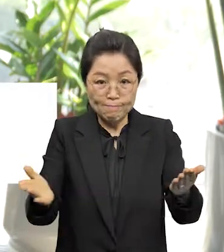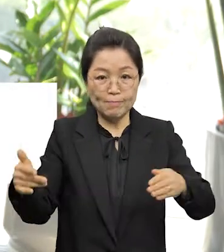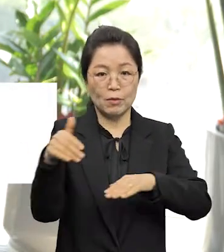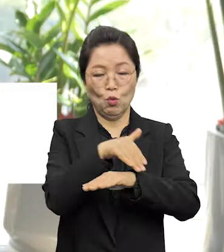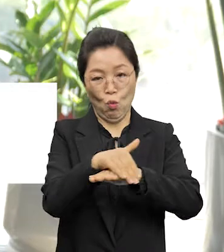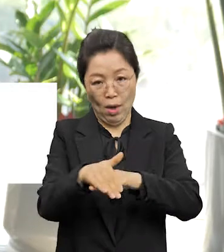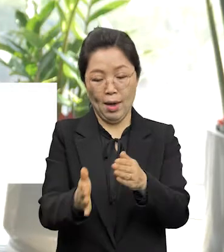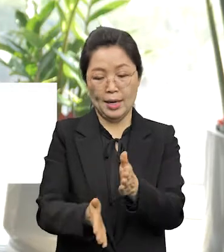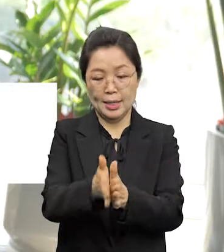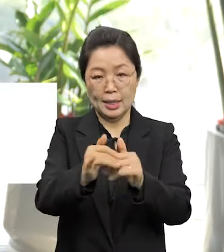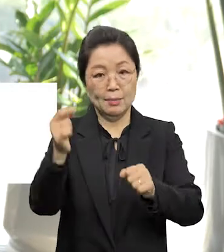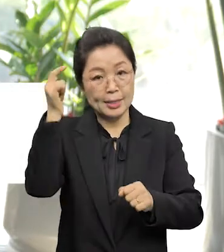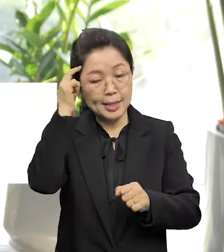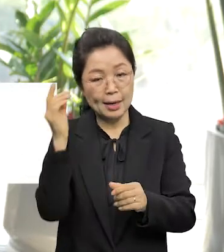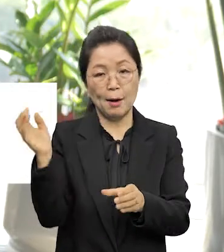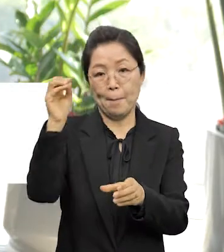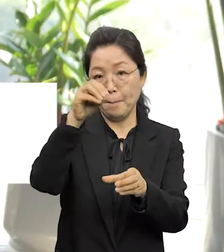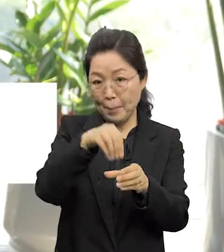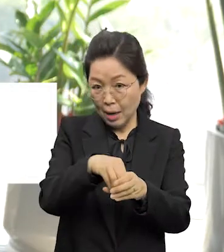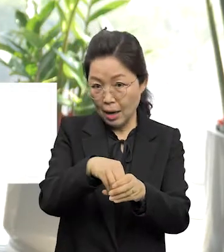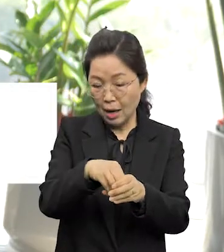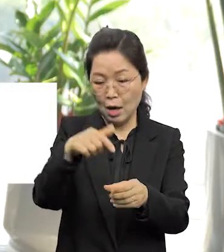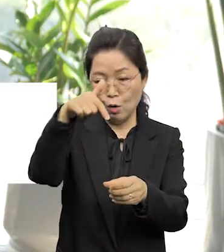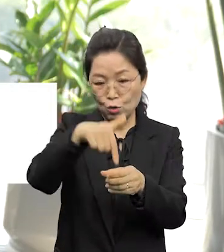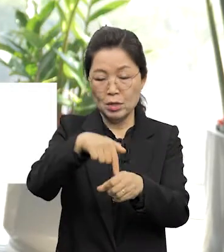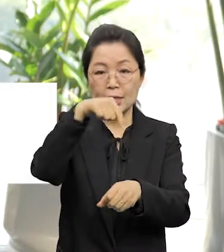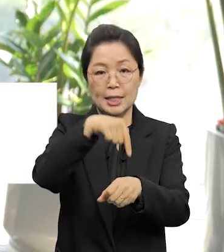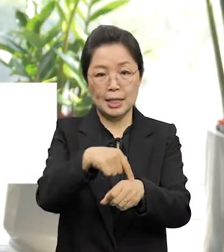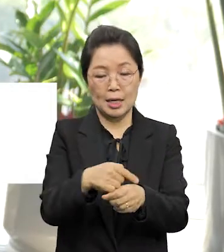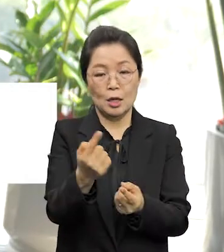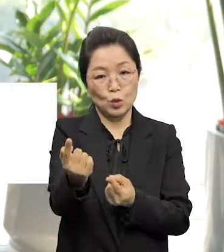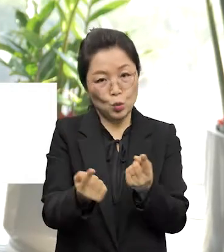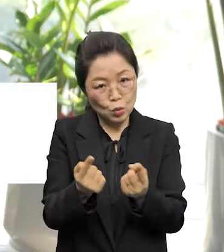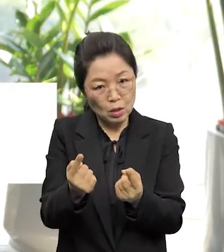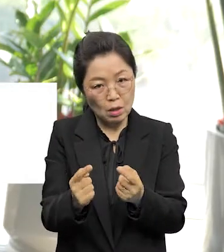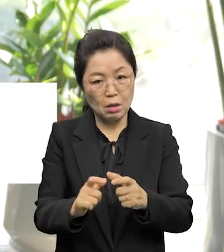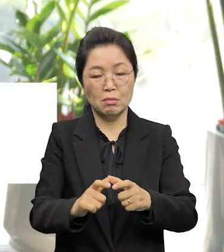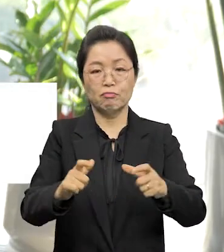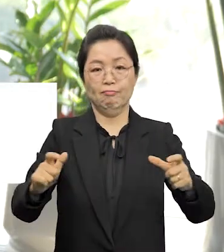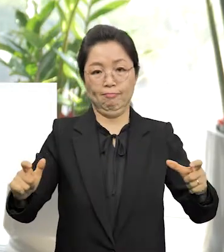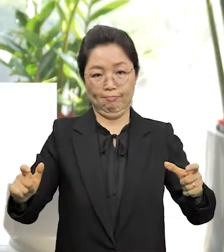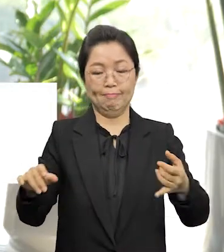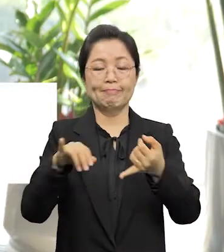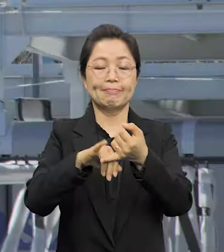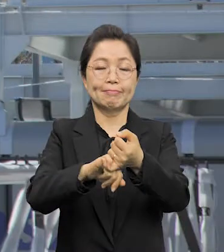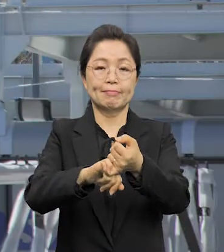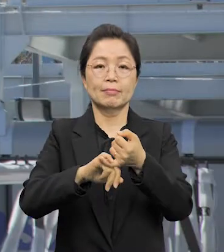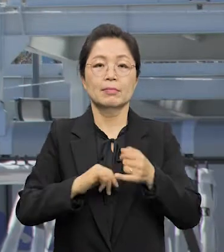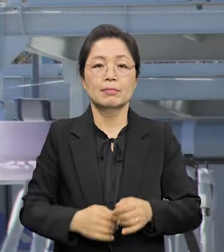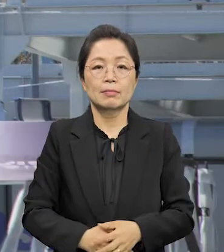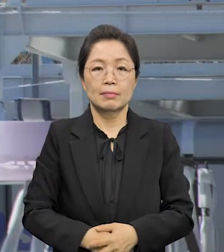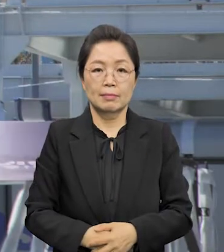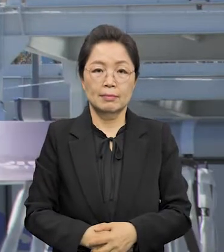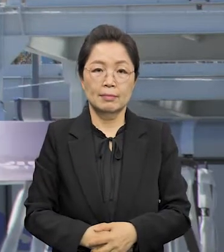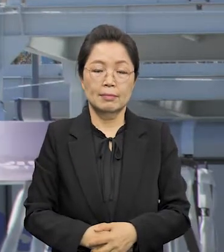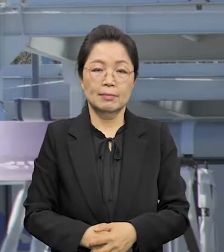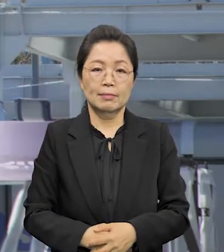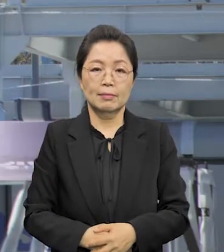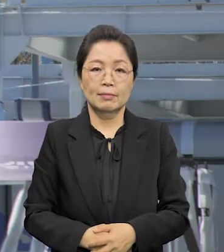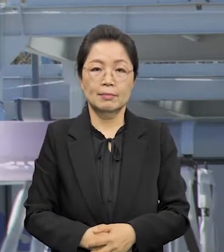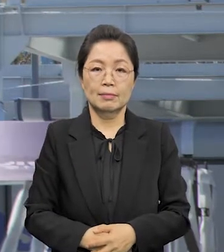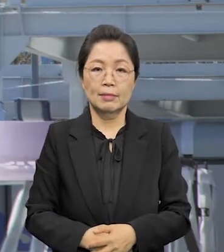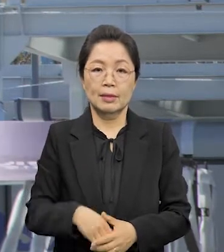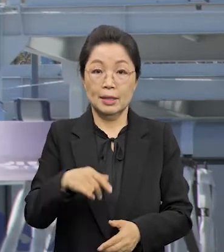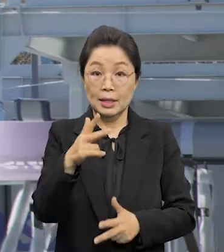반영해 수소충전소 운영 시간 등을 조율하고 인프라도 확대하겠습니다. 아울러 수소산업